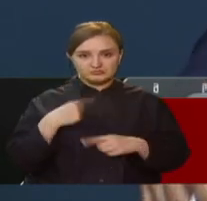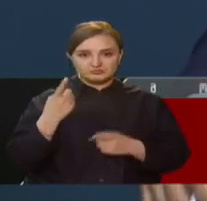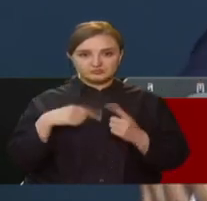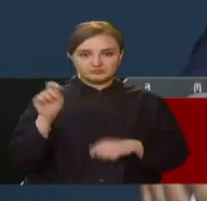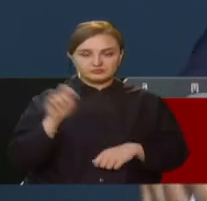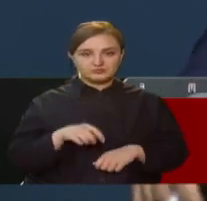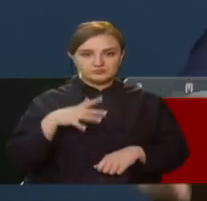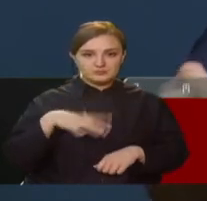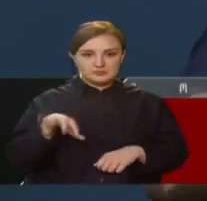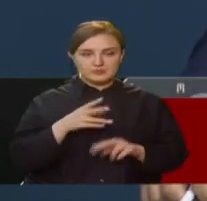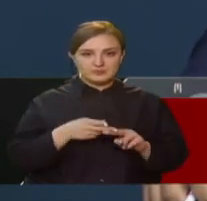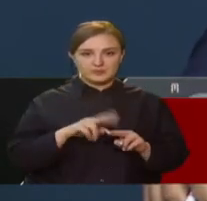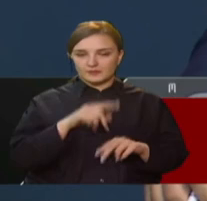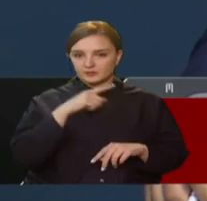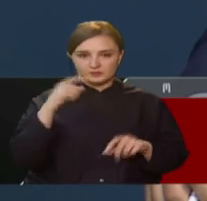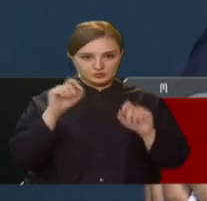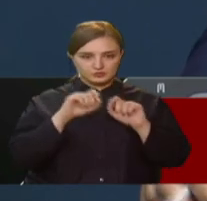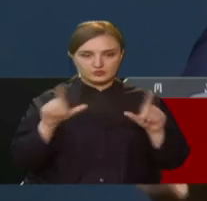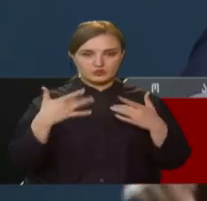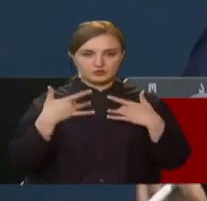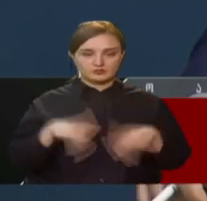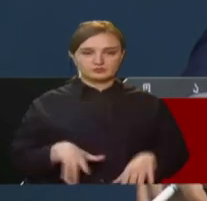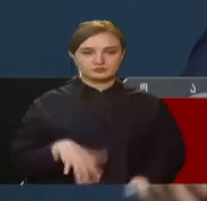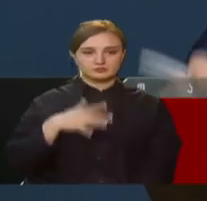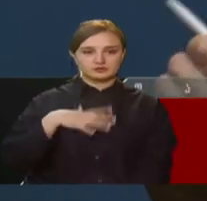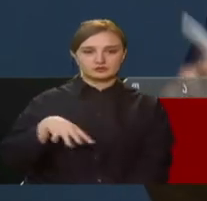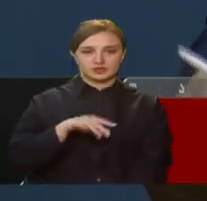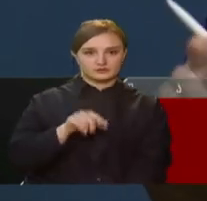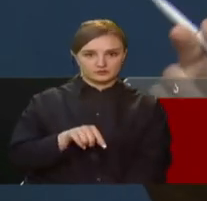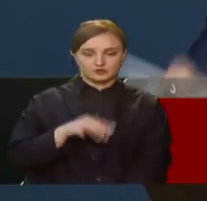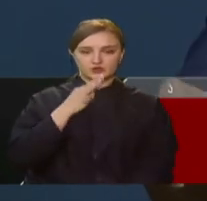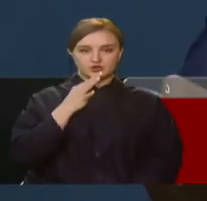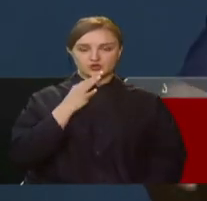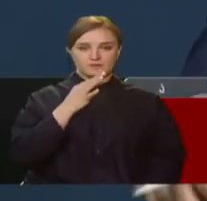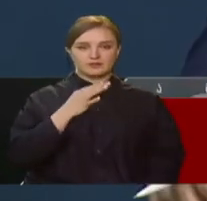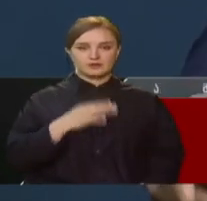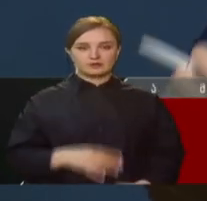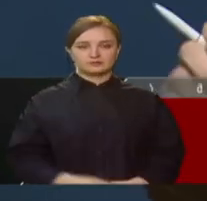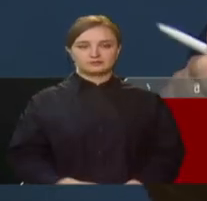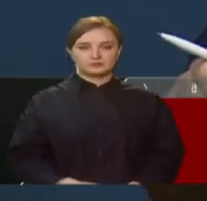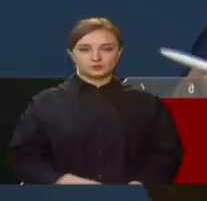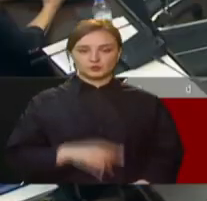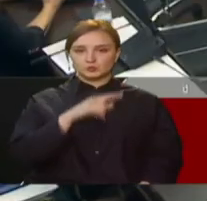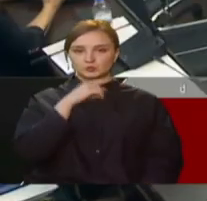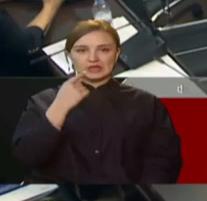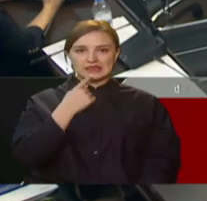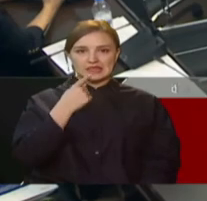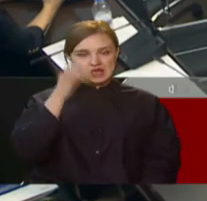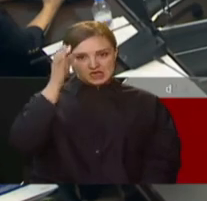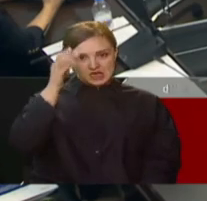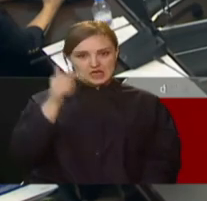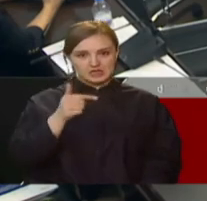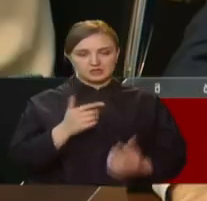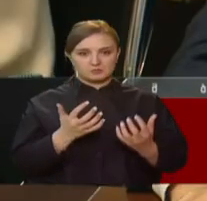საქართველოში, ამიტომ მომიწია რუსული სკოლის დასრულება საქართველოში და შემდეგ მომიწია რუსულ ენაზე განათლების